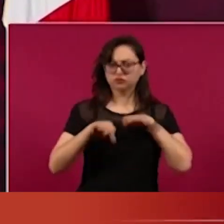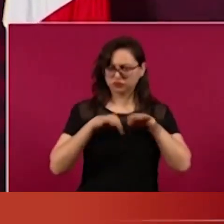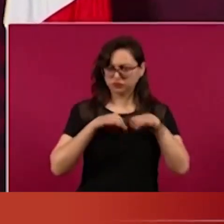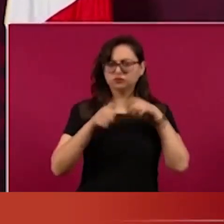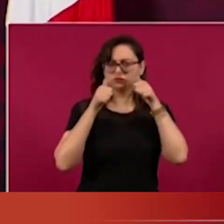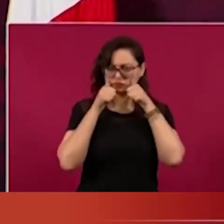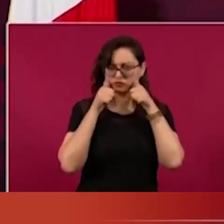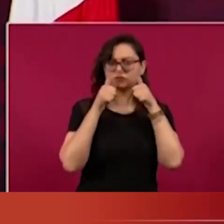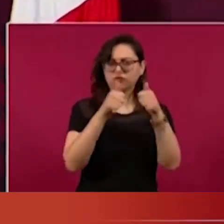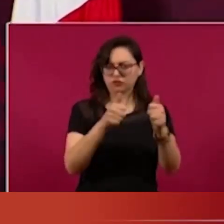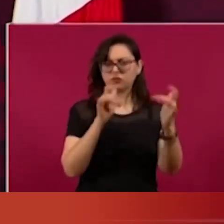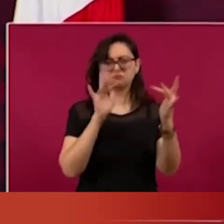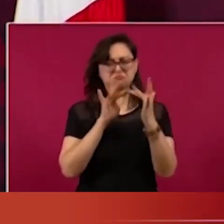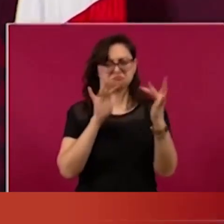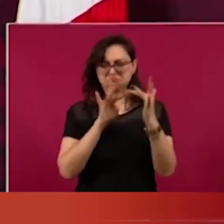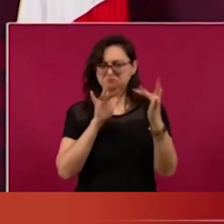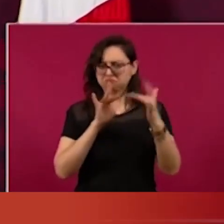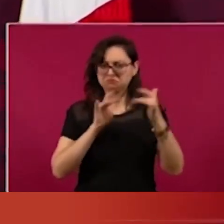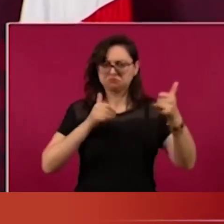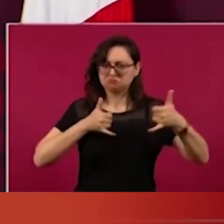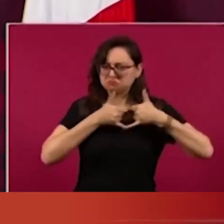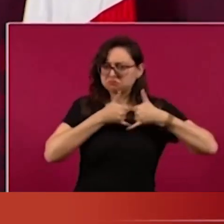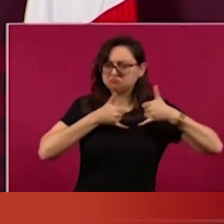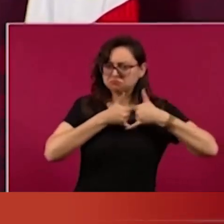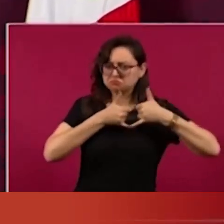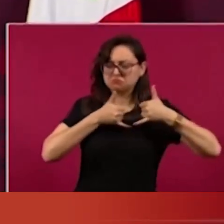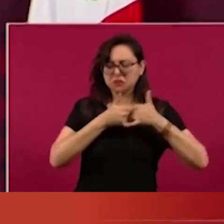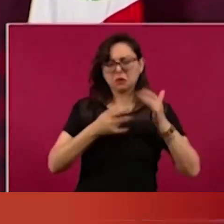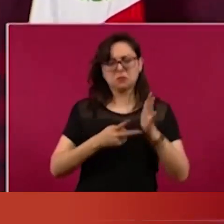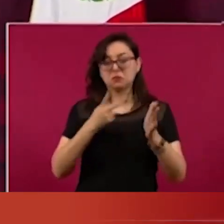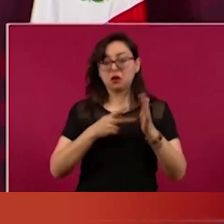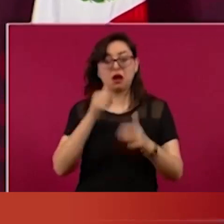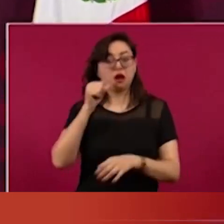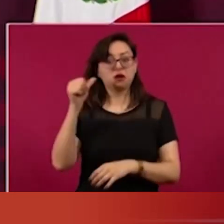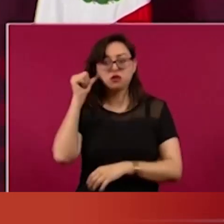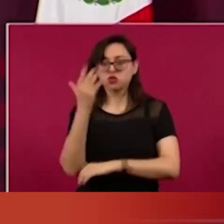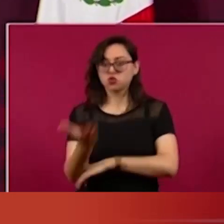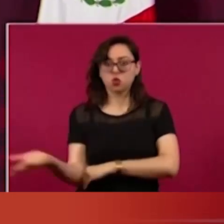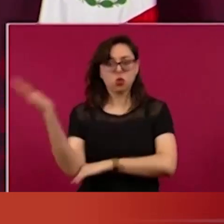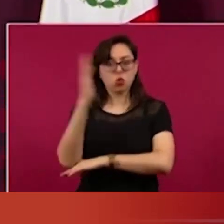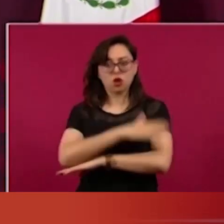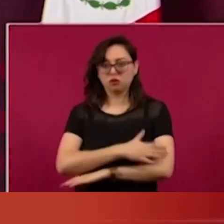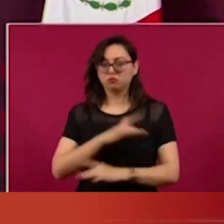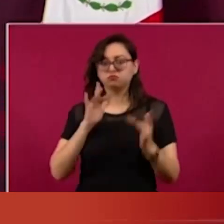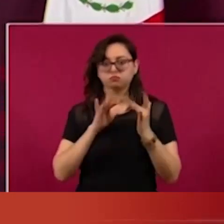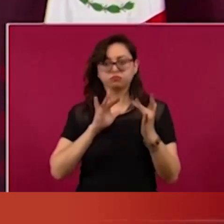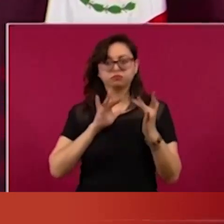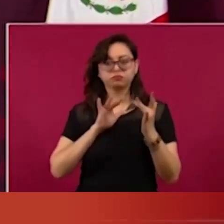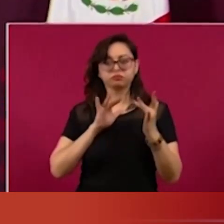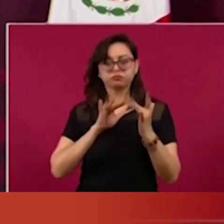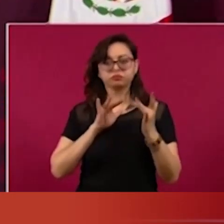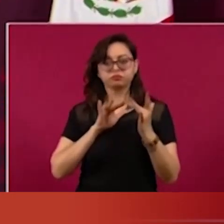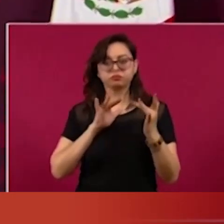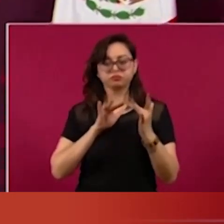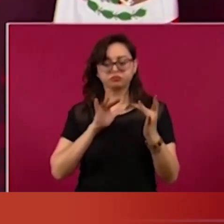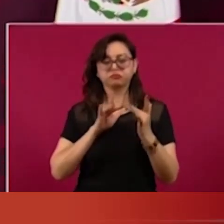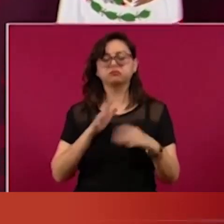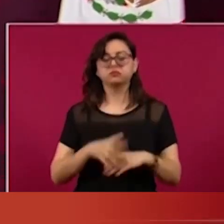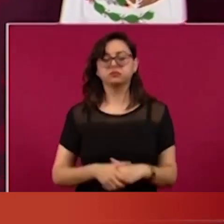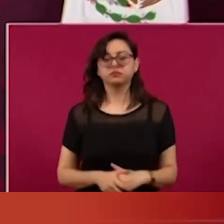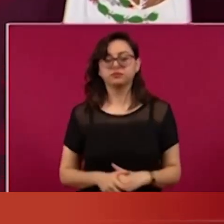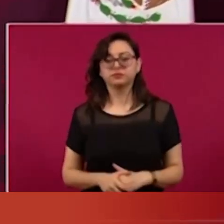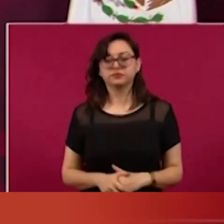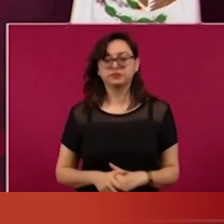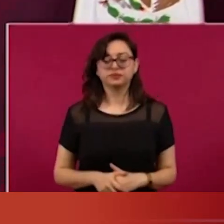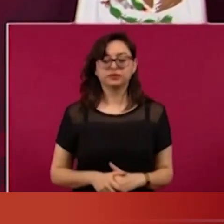办公室表示，这辆车在进入墨西哥境内后不久就遭到身份不明的枪手射击，所有四名美国公民